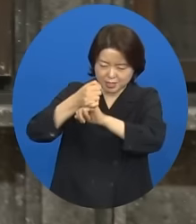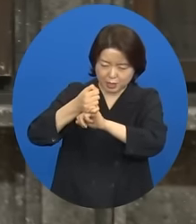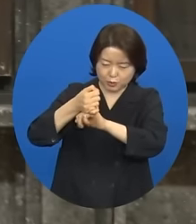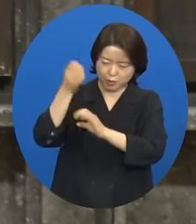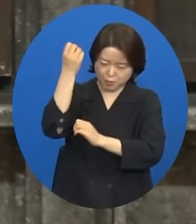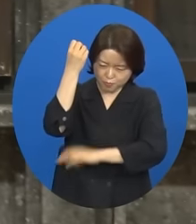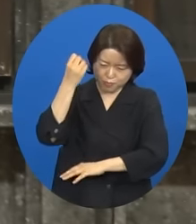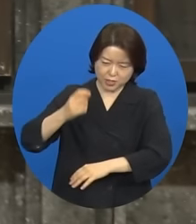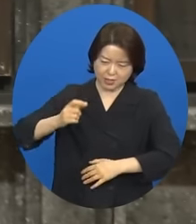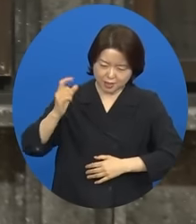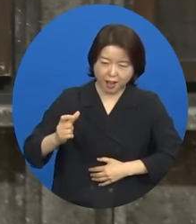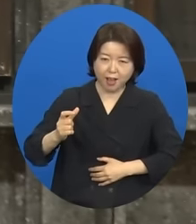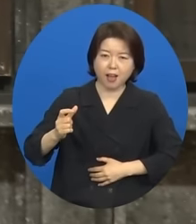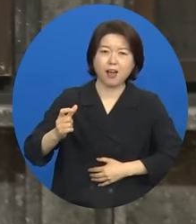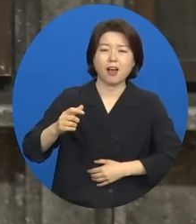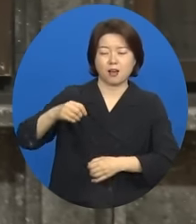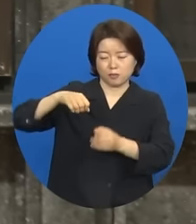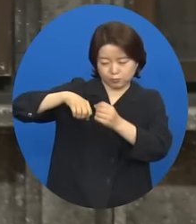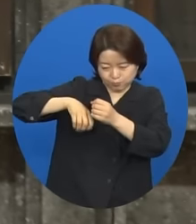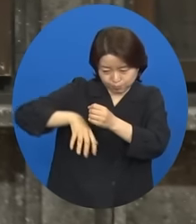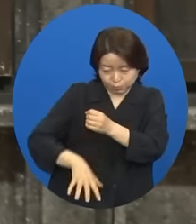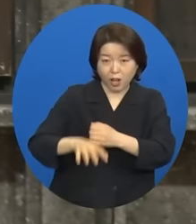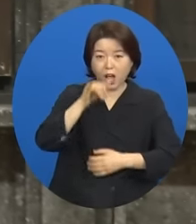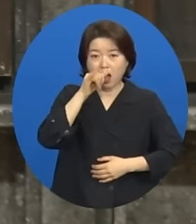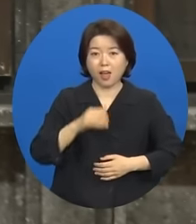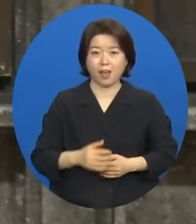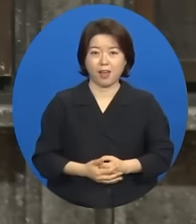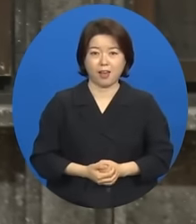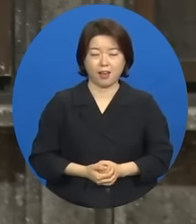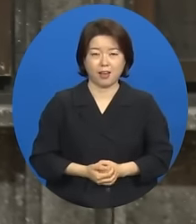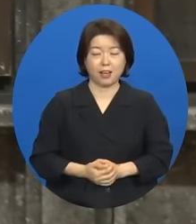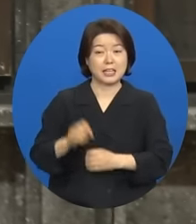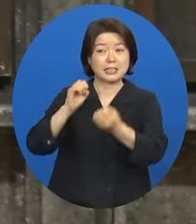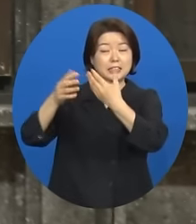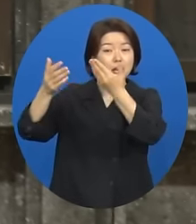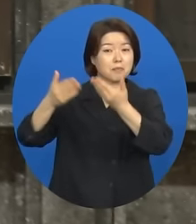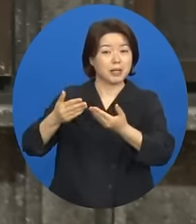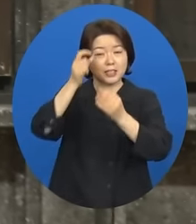견고하게 내리고 있습니다. 여러분 응답받는 기도의 원리가 뭐죠?